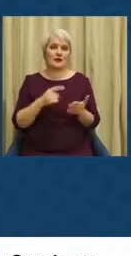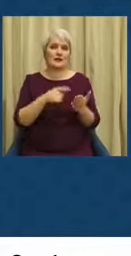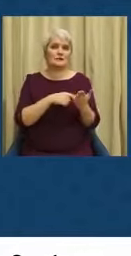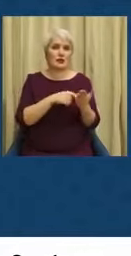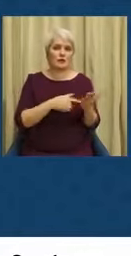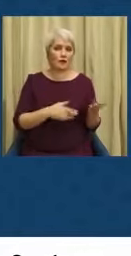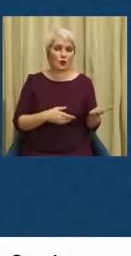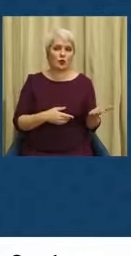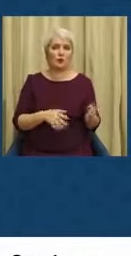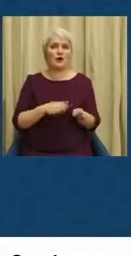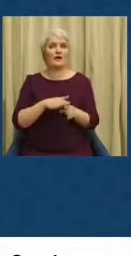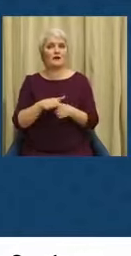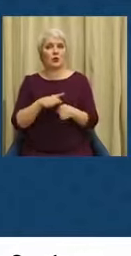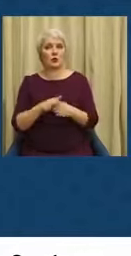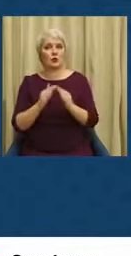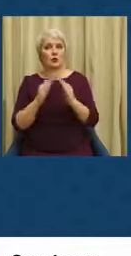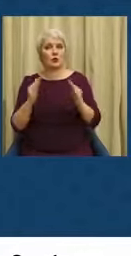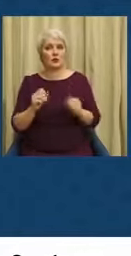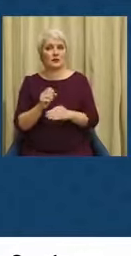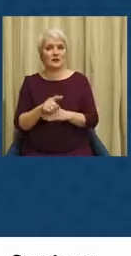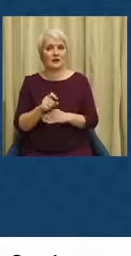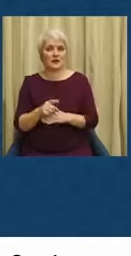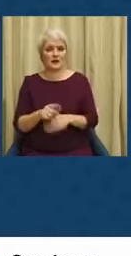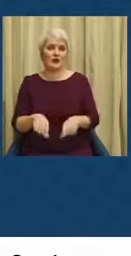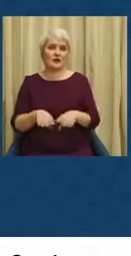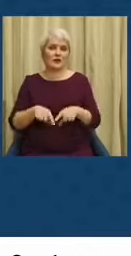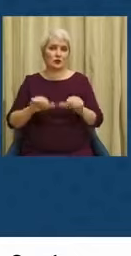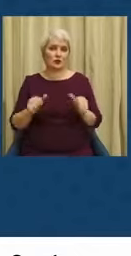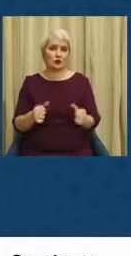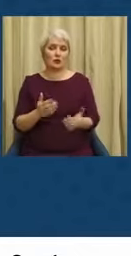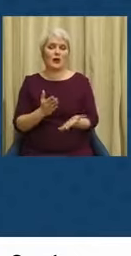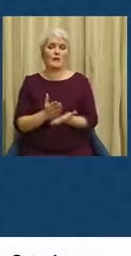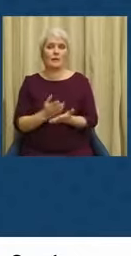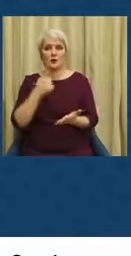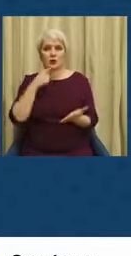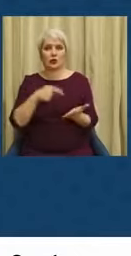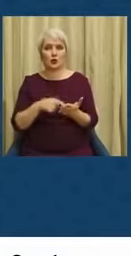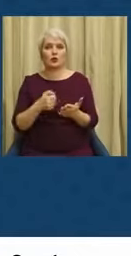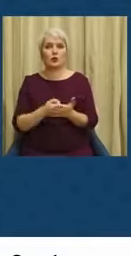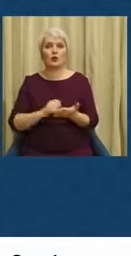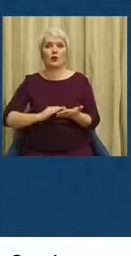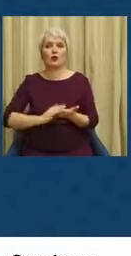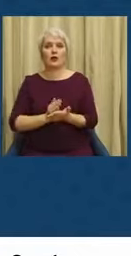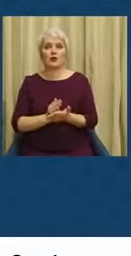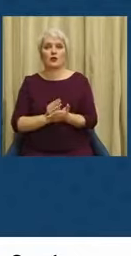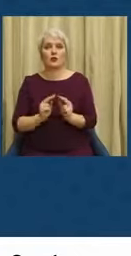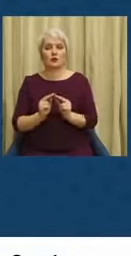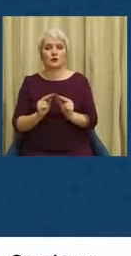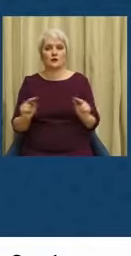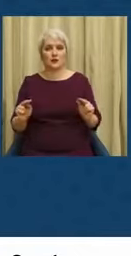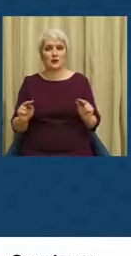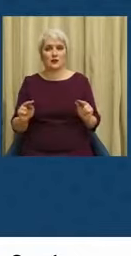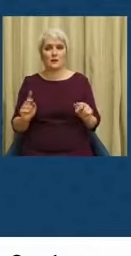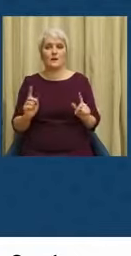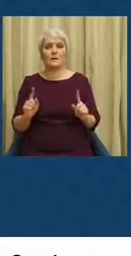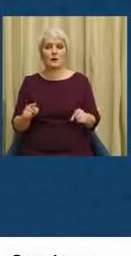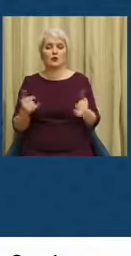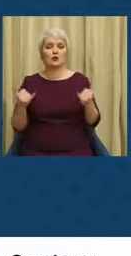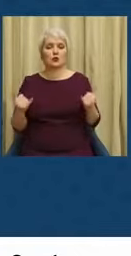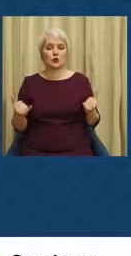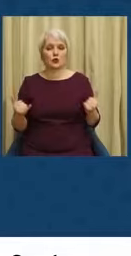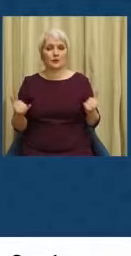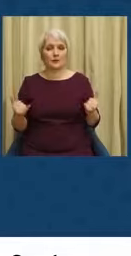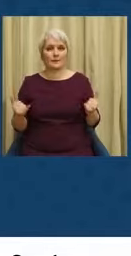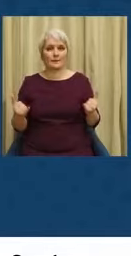смартфоном, виконувати домашні завдання і таким чином мати доступ до якісної освіти. І тому